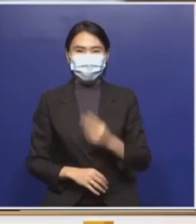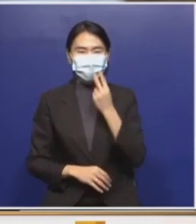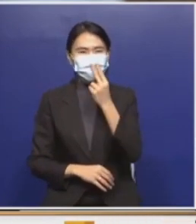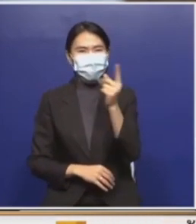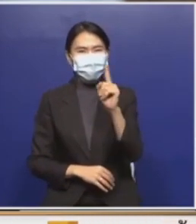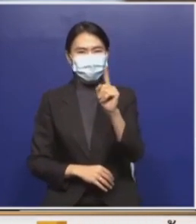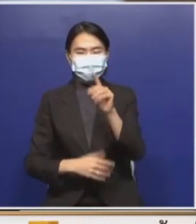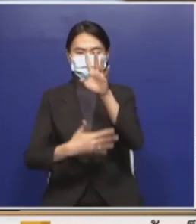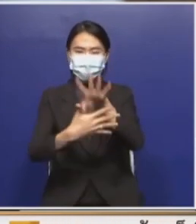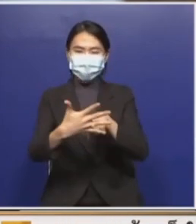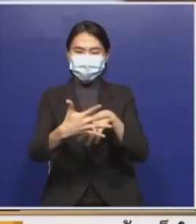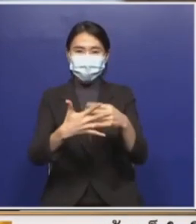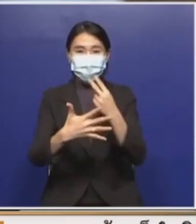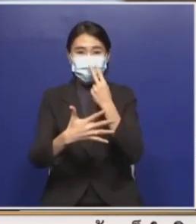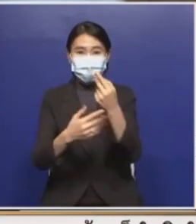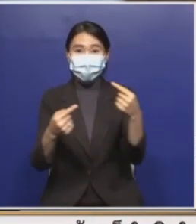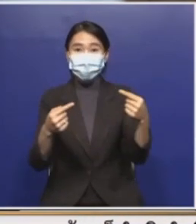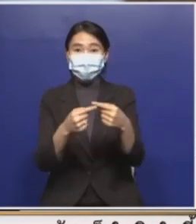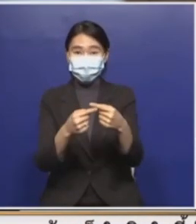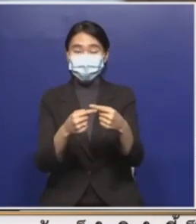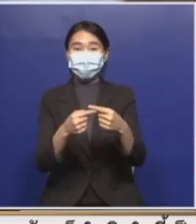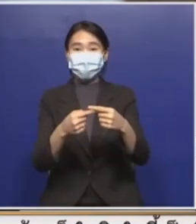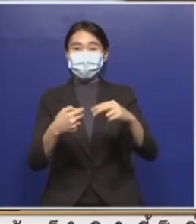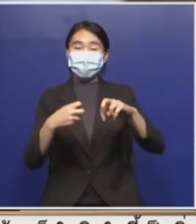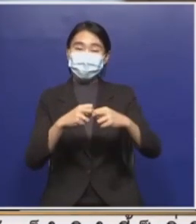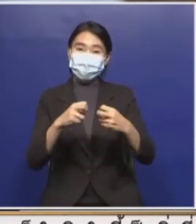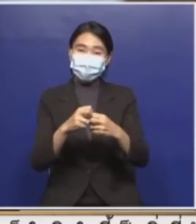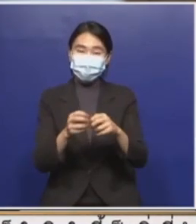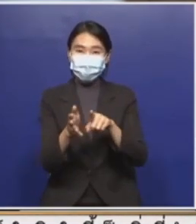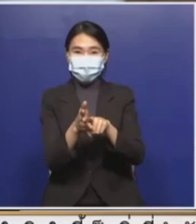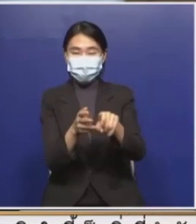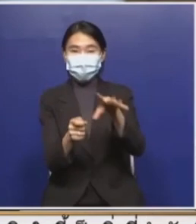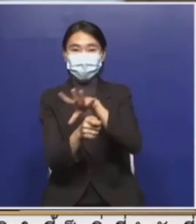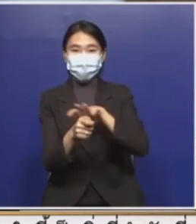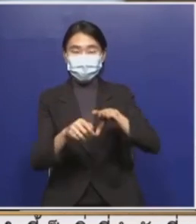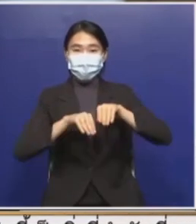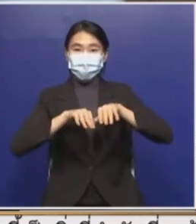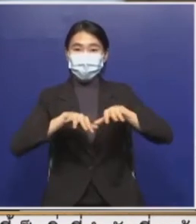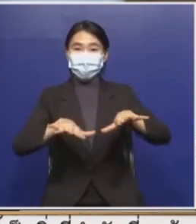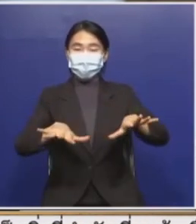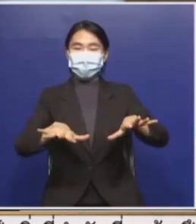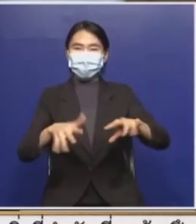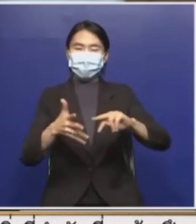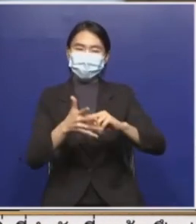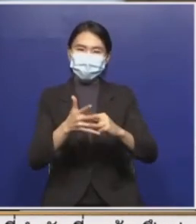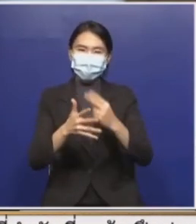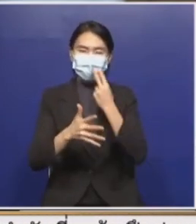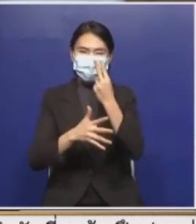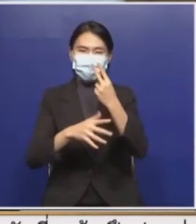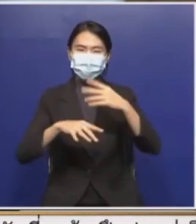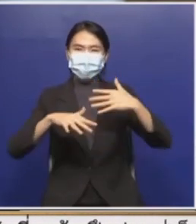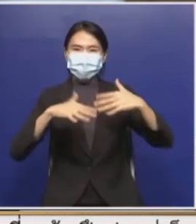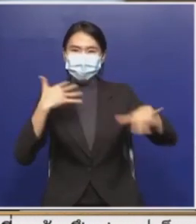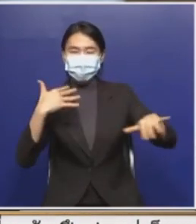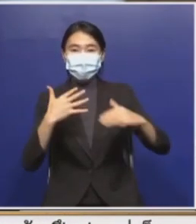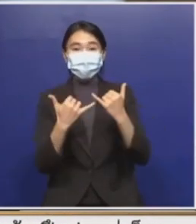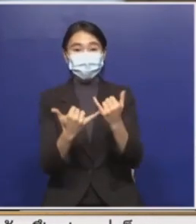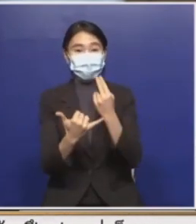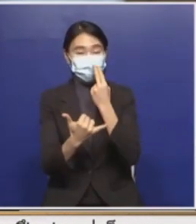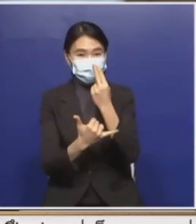องกับสถานการณ์การแพร่ระบาดโควิด-19 ซึ่งวัน